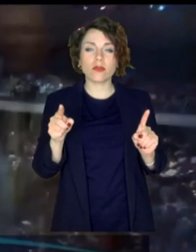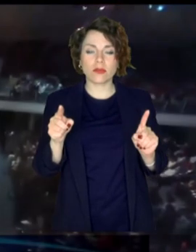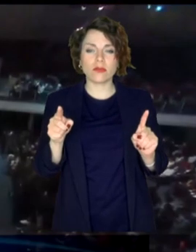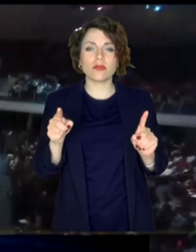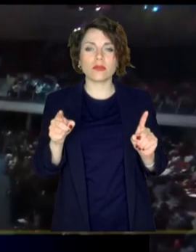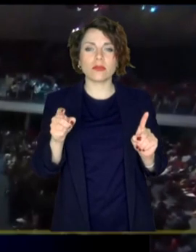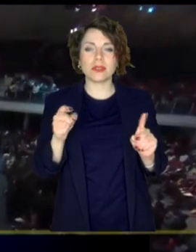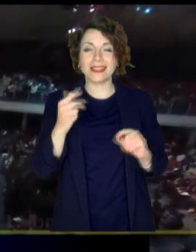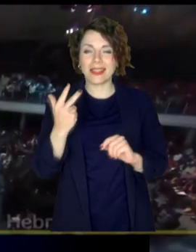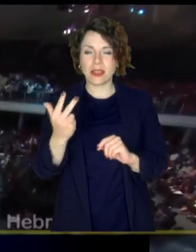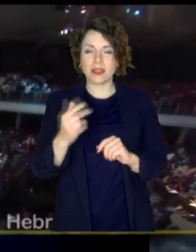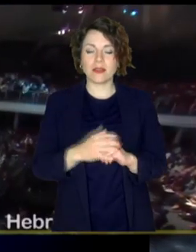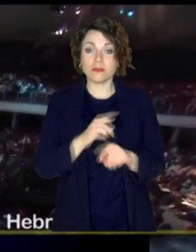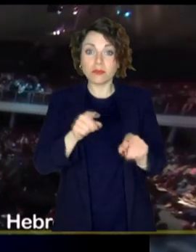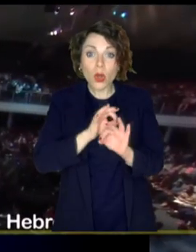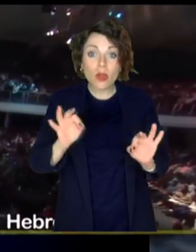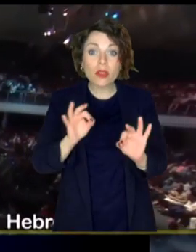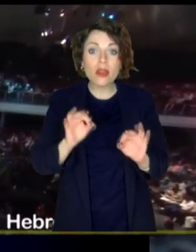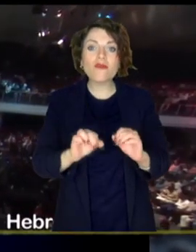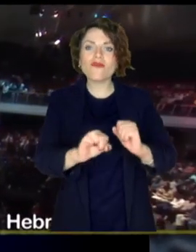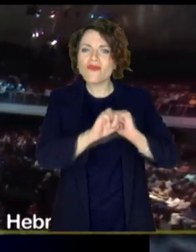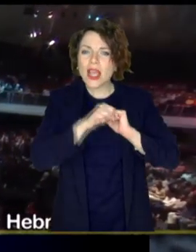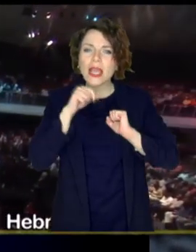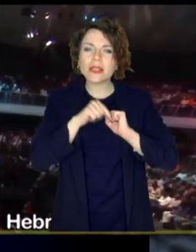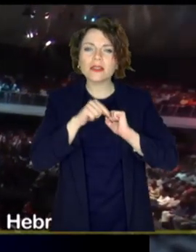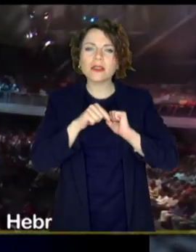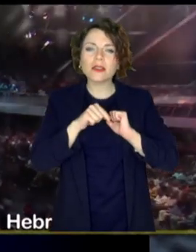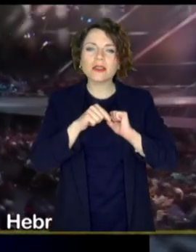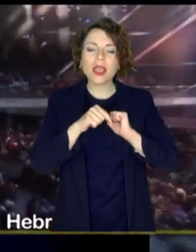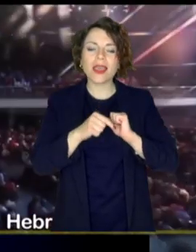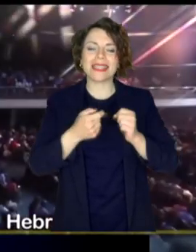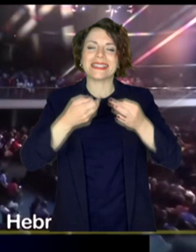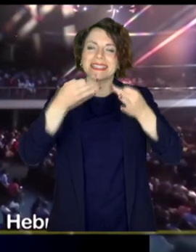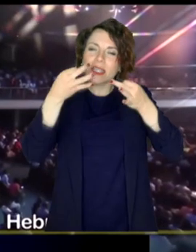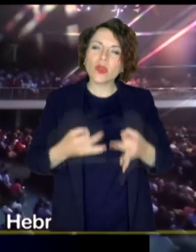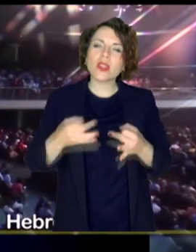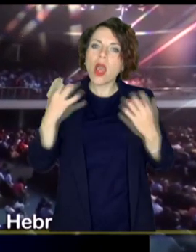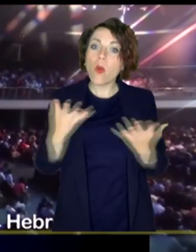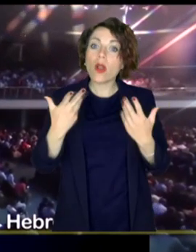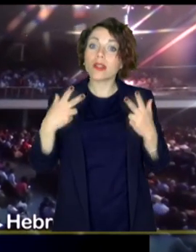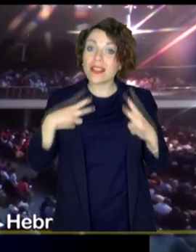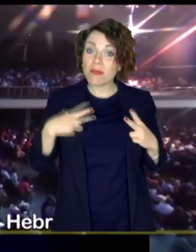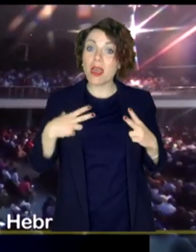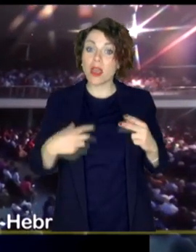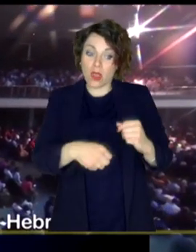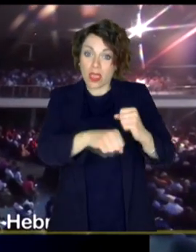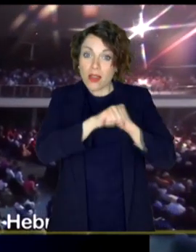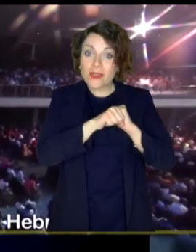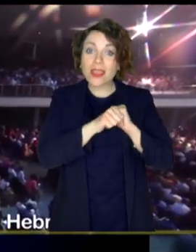al versetto 3. Pronti? Or, la fede è certezza di cose che si sperano.